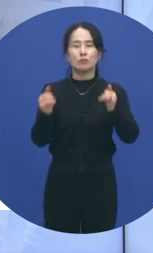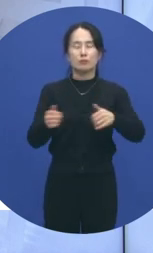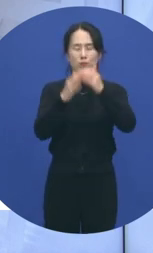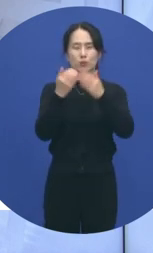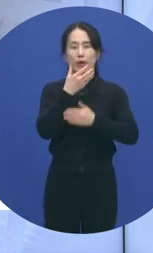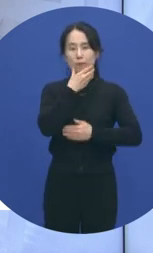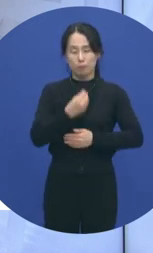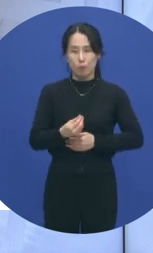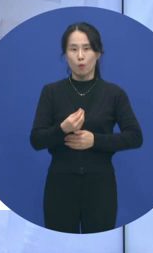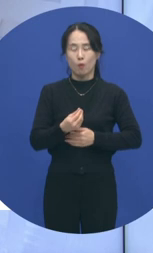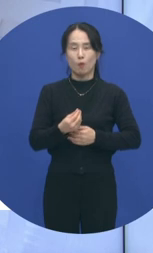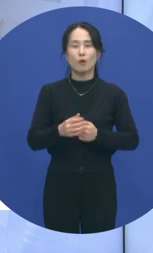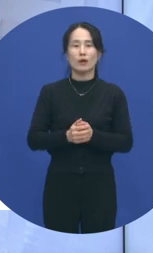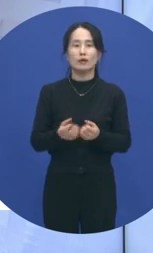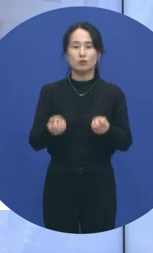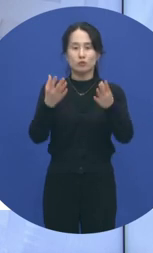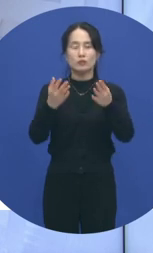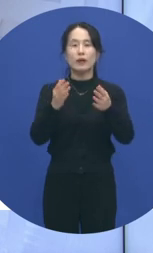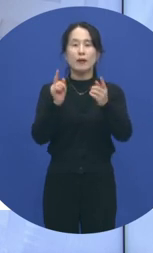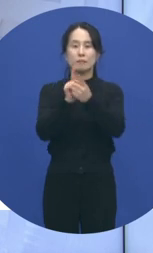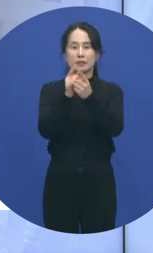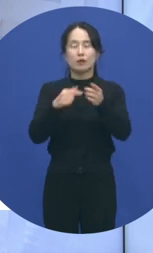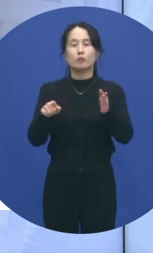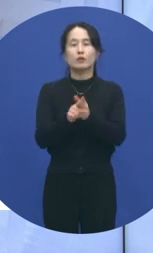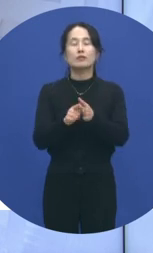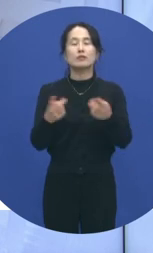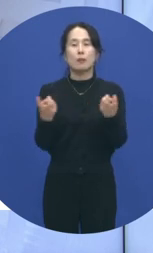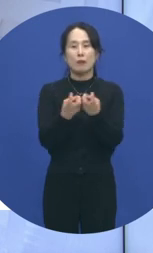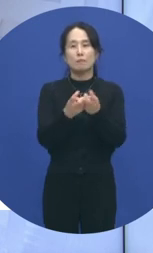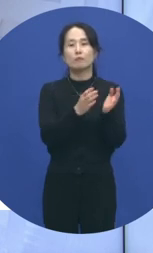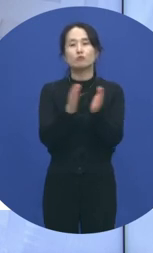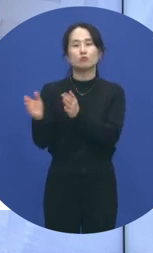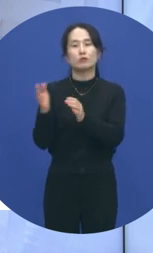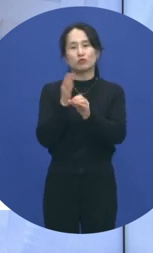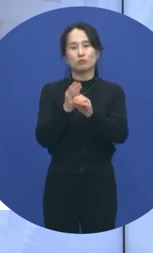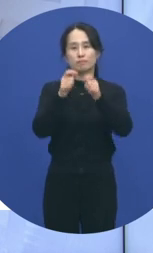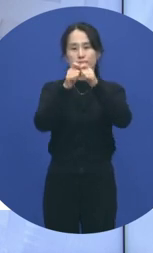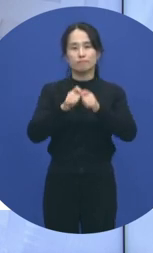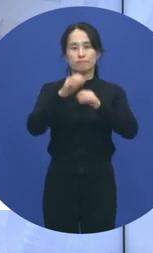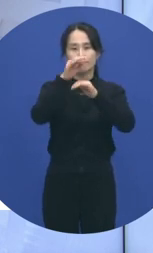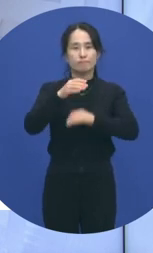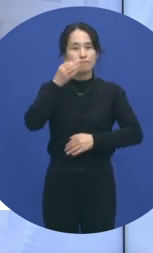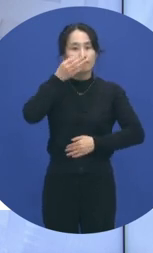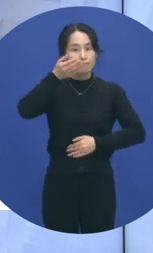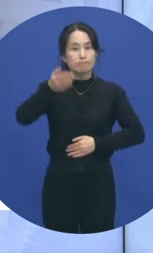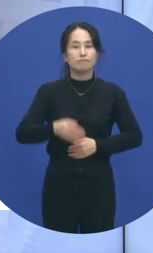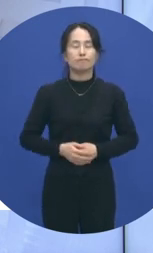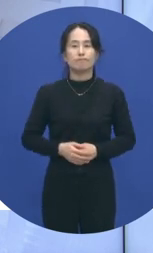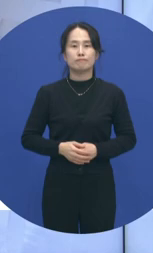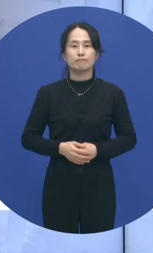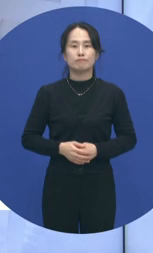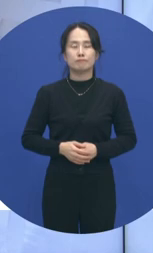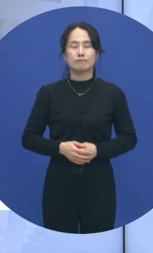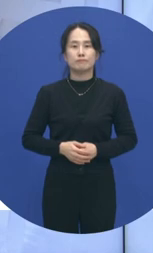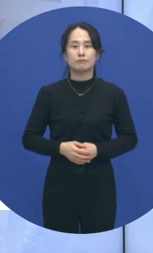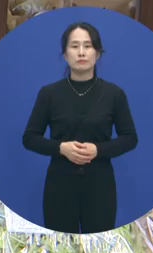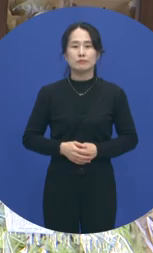도민 모두 행복한 설 연휴를 보낼 수 있도록 종합 대책을 추진합니다. 자세한 내용 최창순 기자가 취재했습니다.